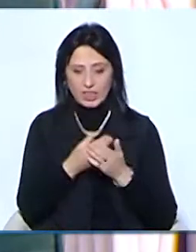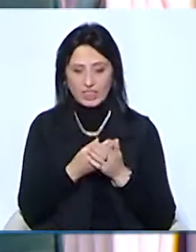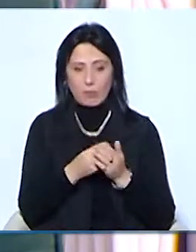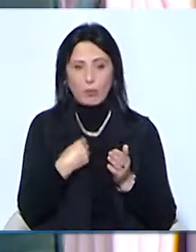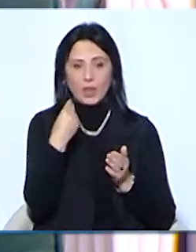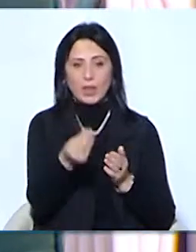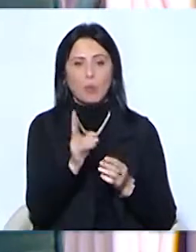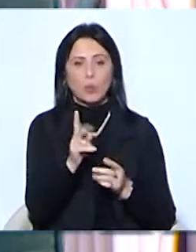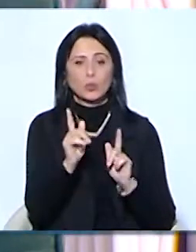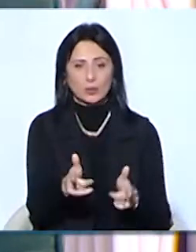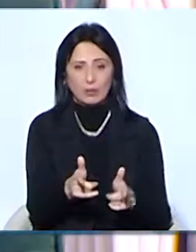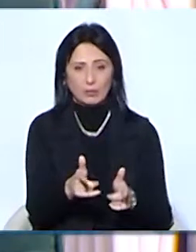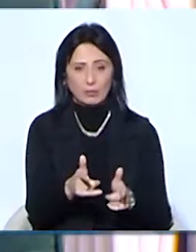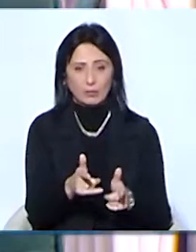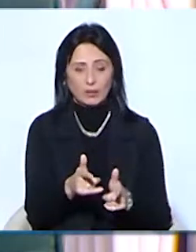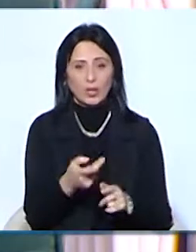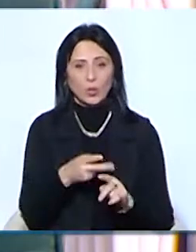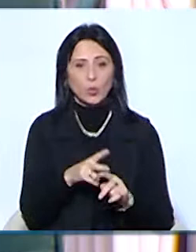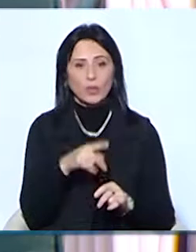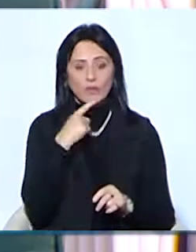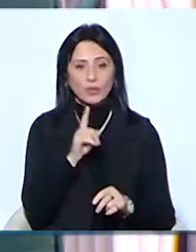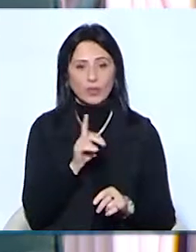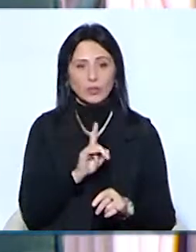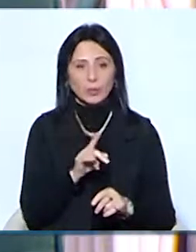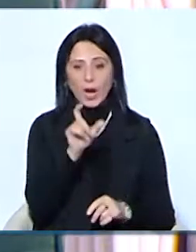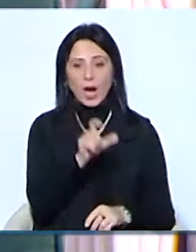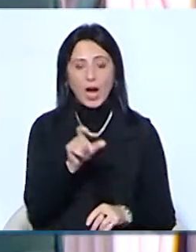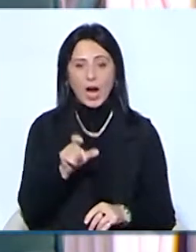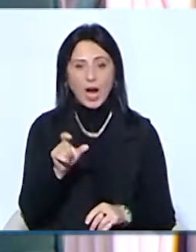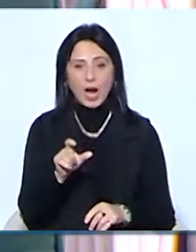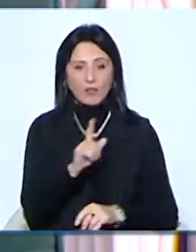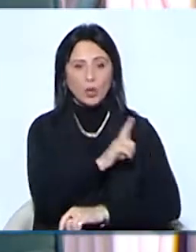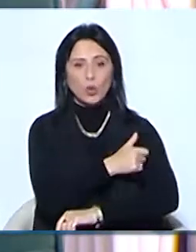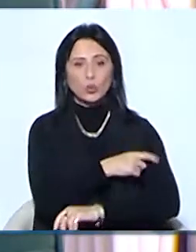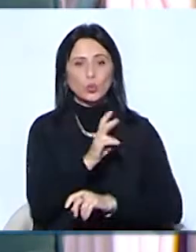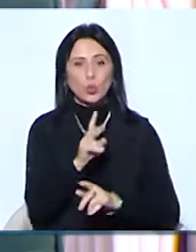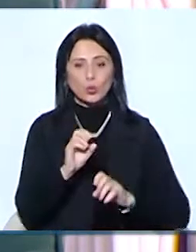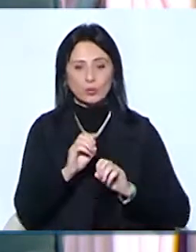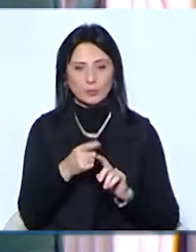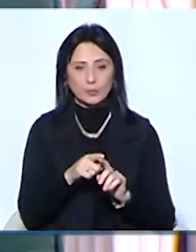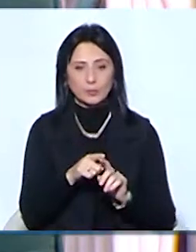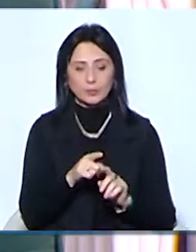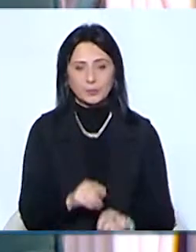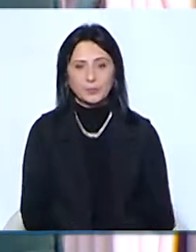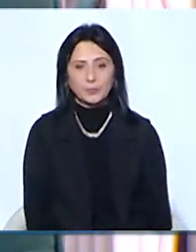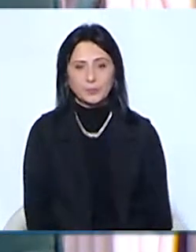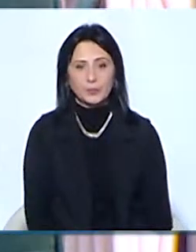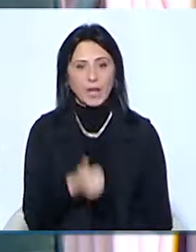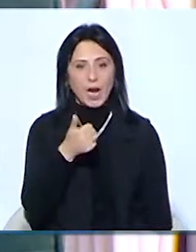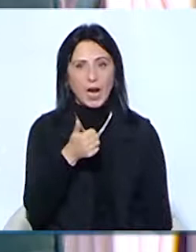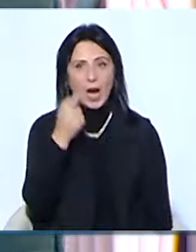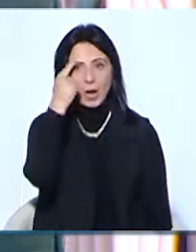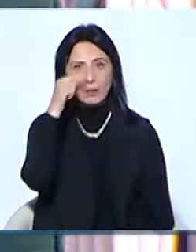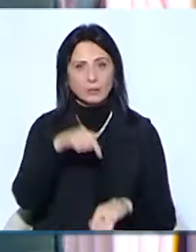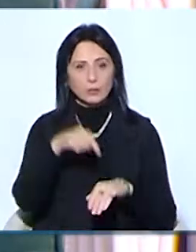ყველაზე დიდი პრობლემა. ის უნდა აღვნიშნოთ, რომ ხალხს დონორებს, პოტენციურ დონორებს კარგად არ